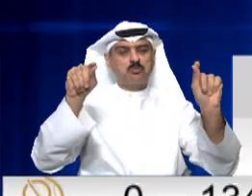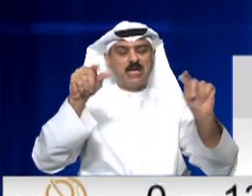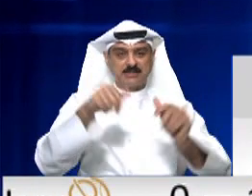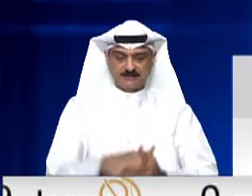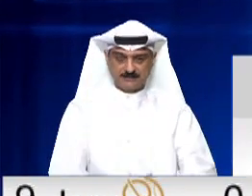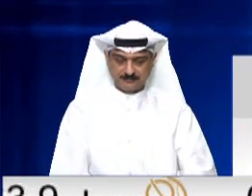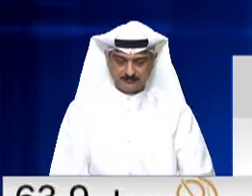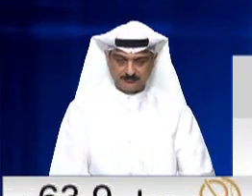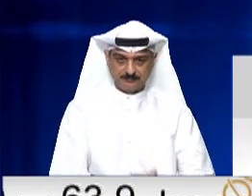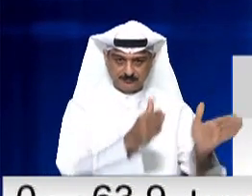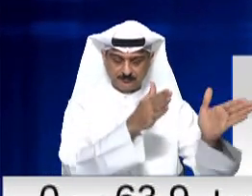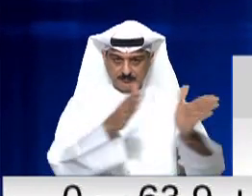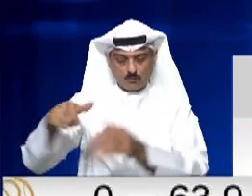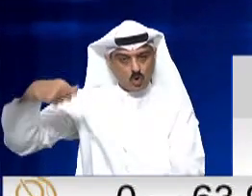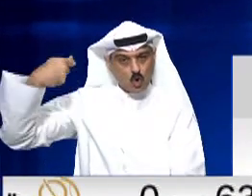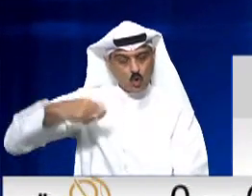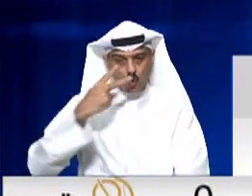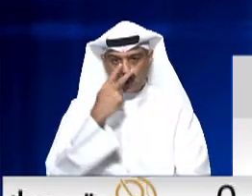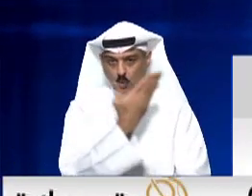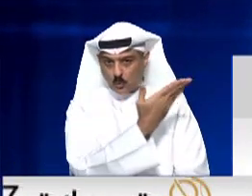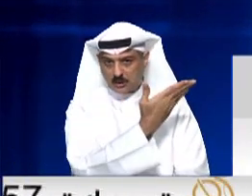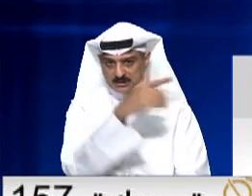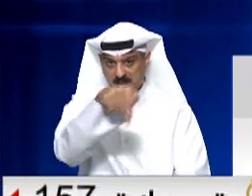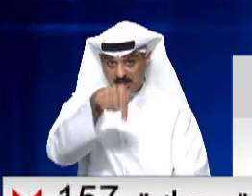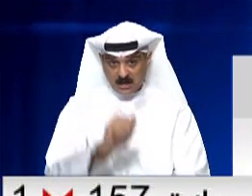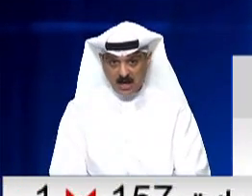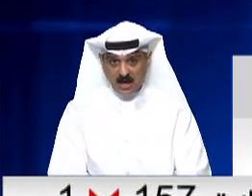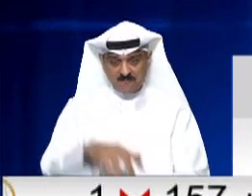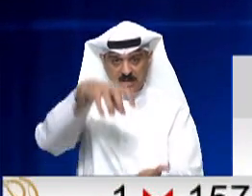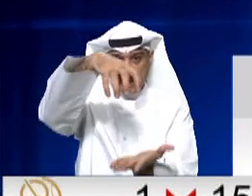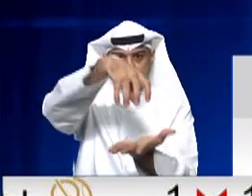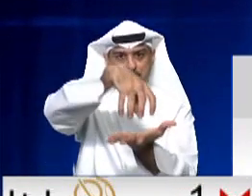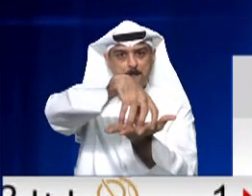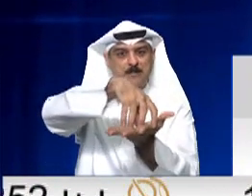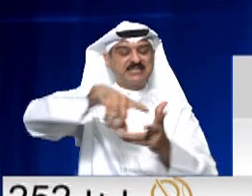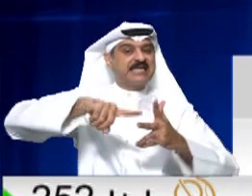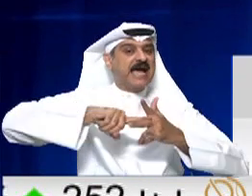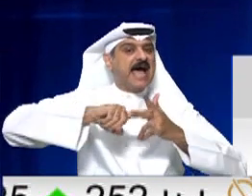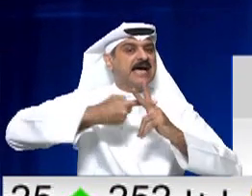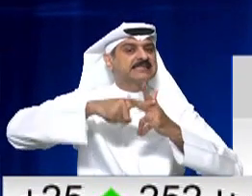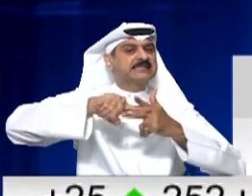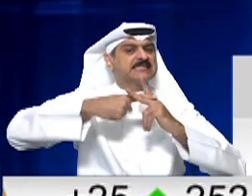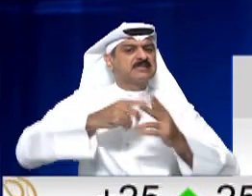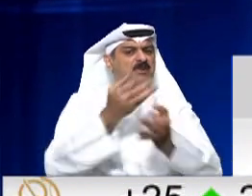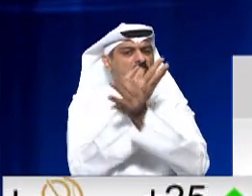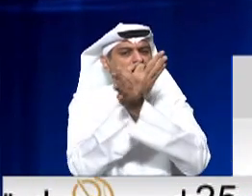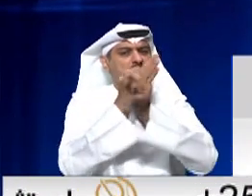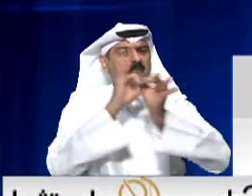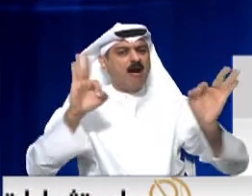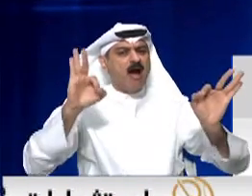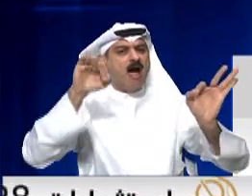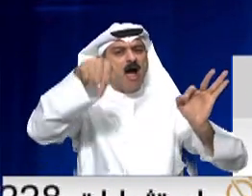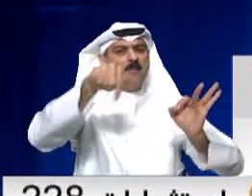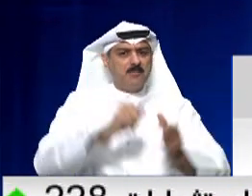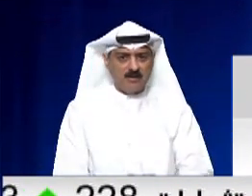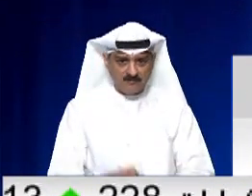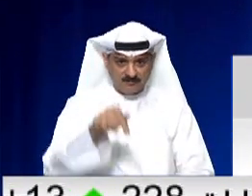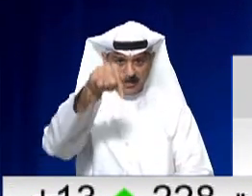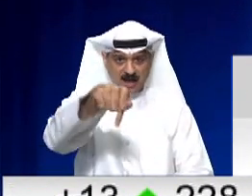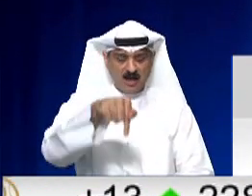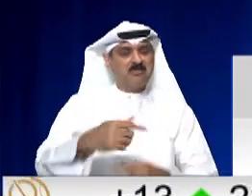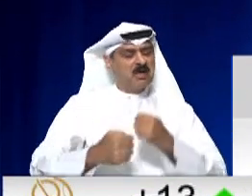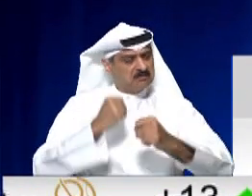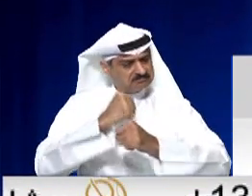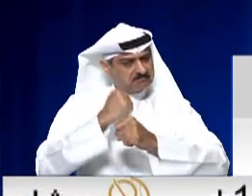2023-2024. وأضاف الوزير العيبان أن توفير منطقة صناعية متكاملة الخدمات من شأنه المساهمة